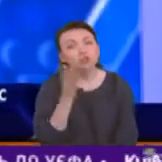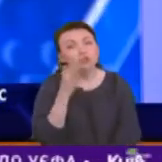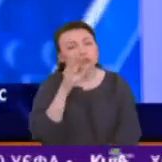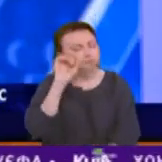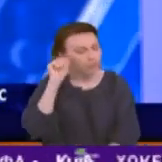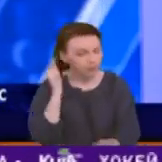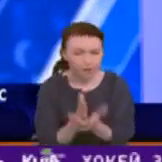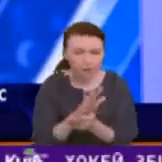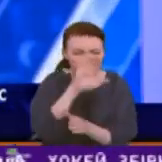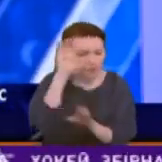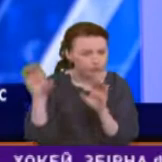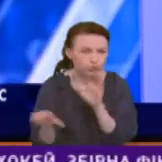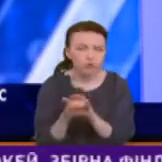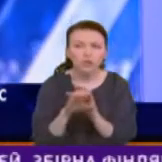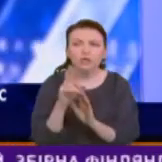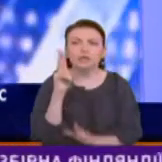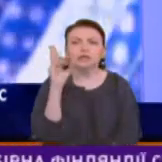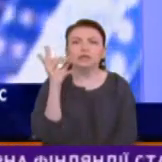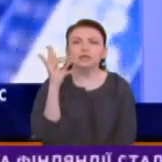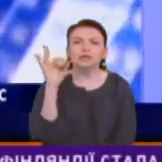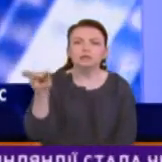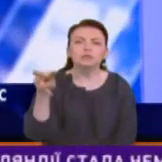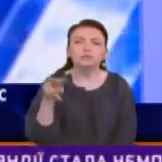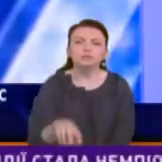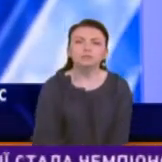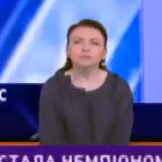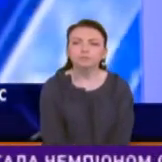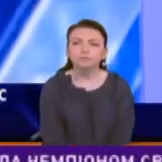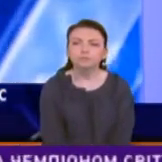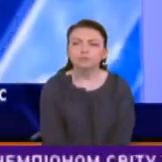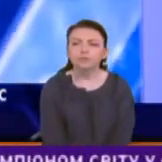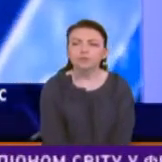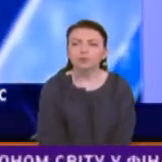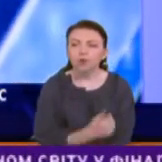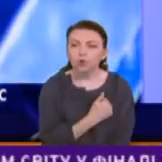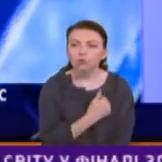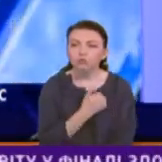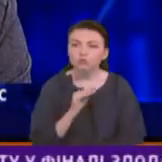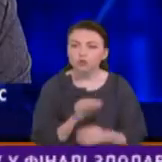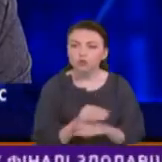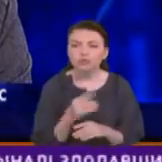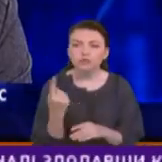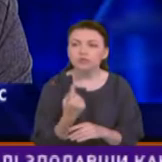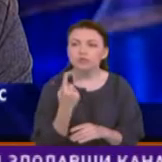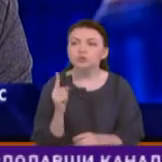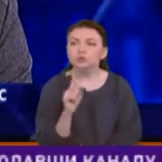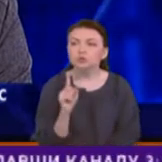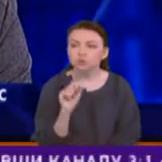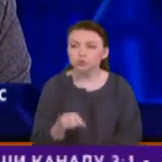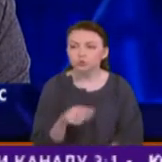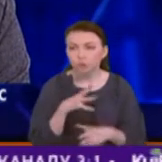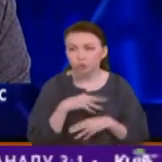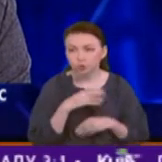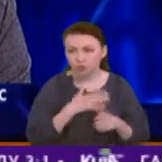підпорядковується патріарху Кирилу. А я би хотів додати, що все-таки єдине, що можна потішитися,